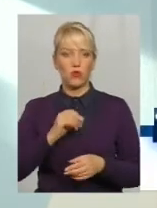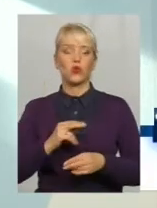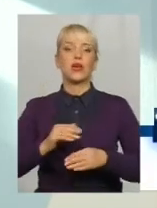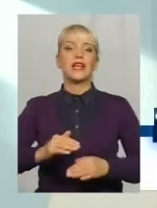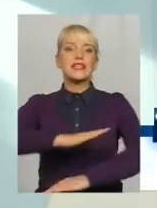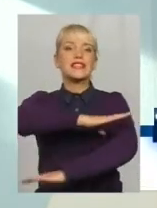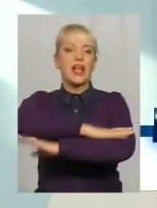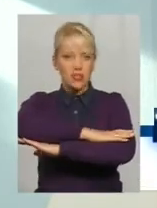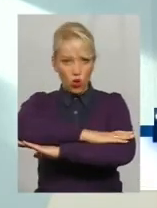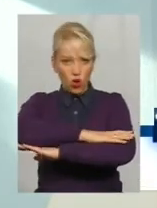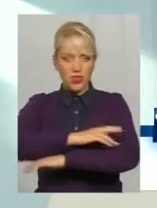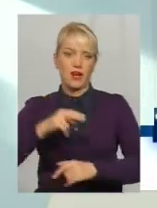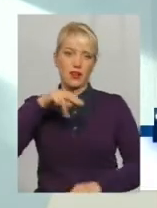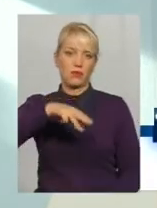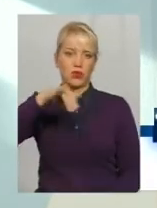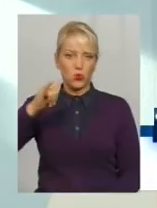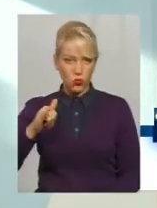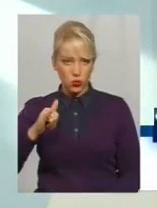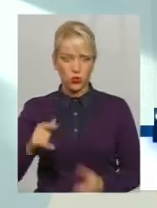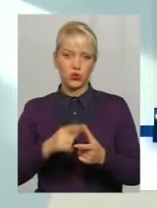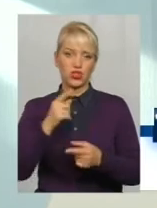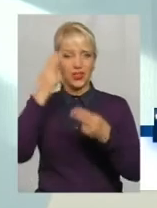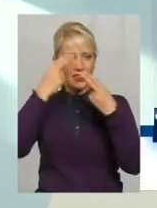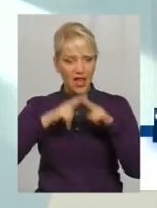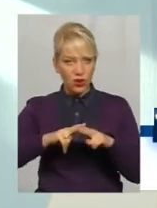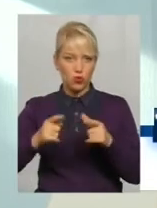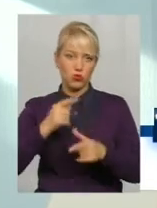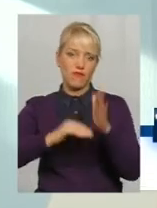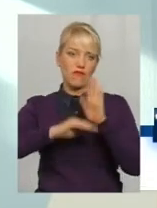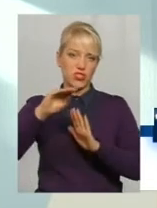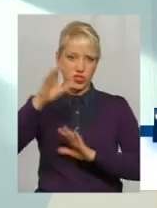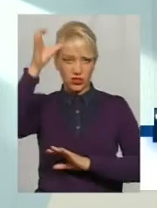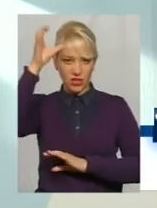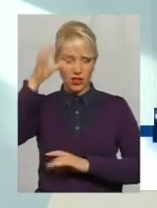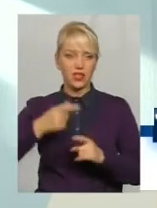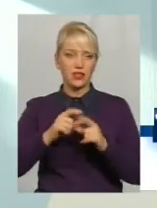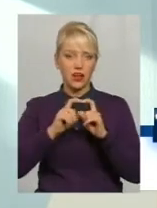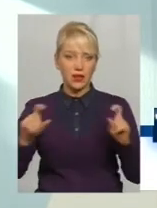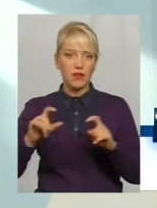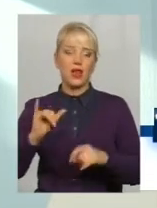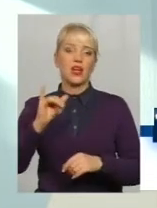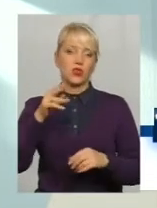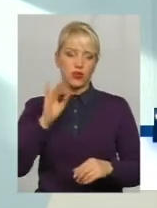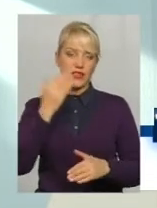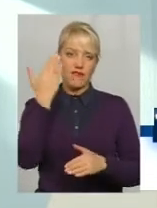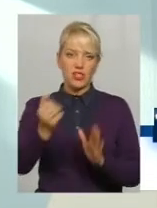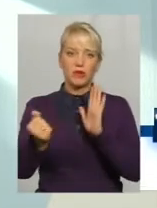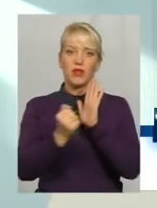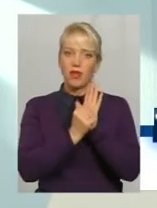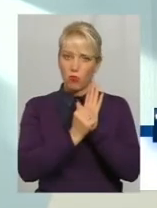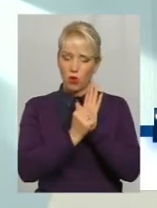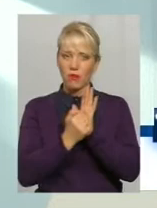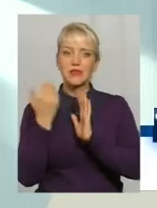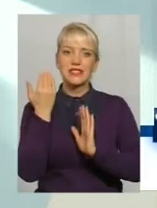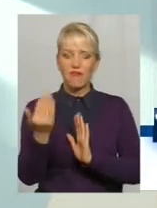стаціонарно, чи в профтехучилищах, чи в технікумах, чи в вищих навчальних закладах, за вашими дипломами, за